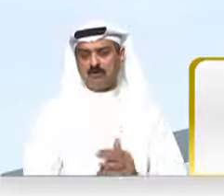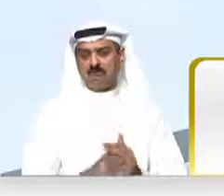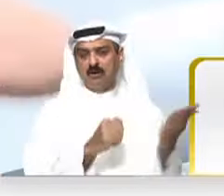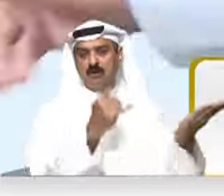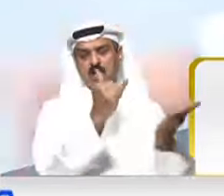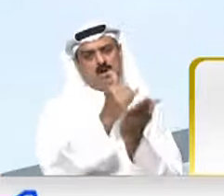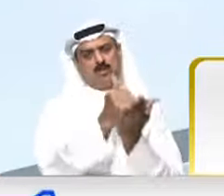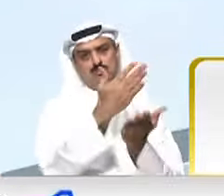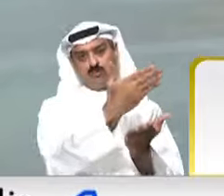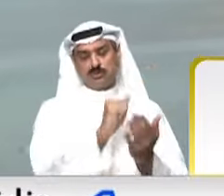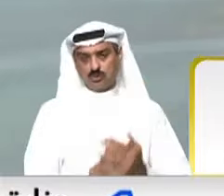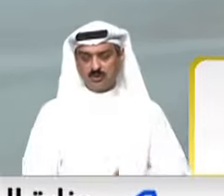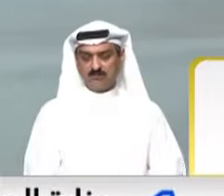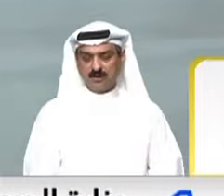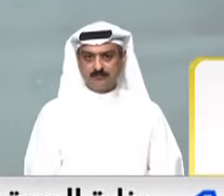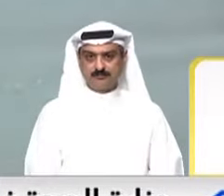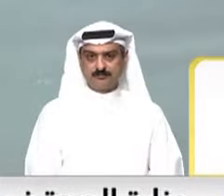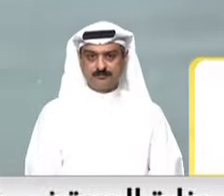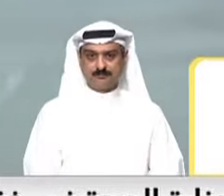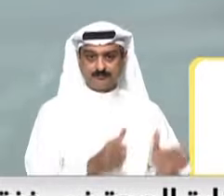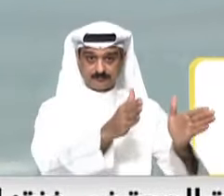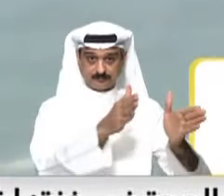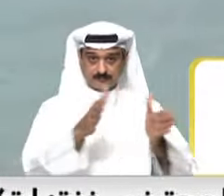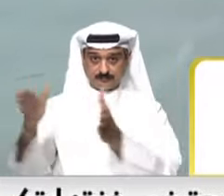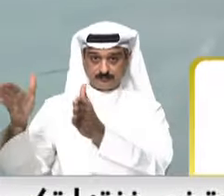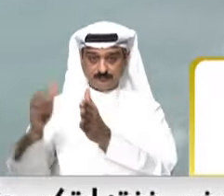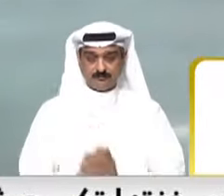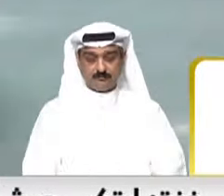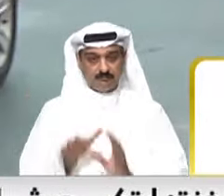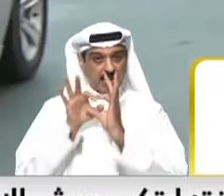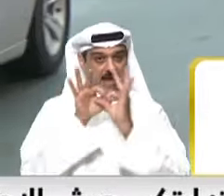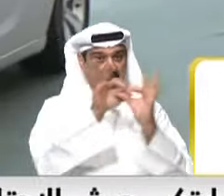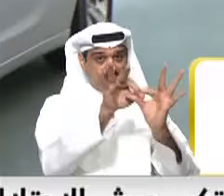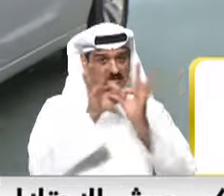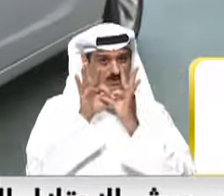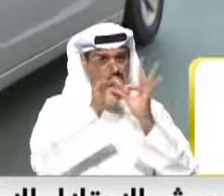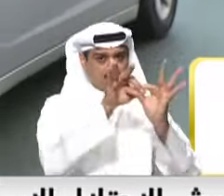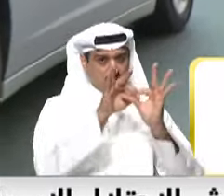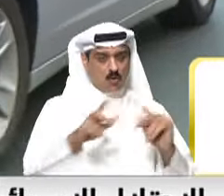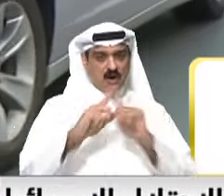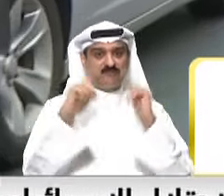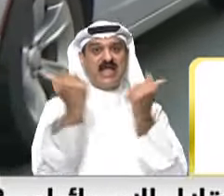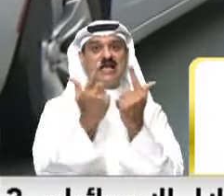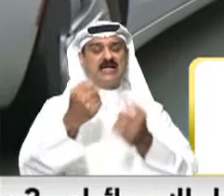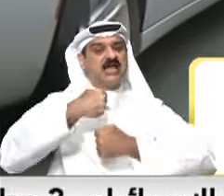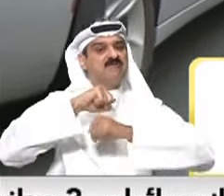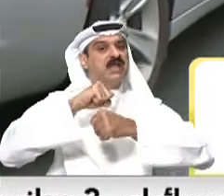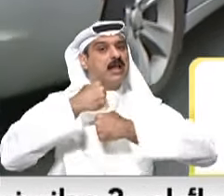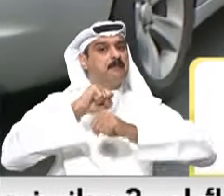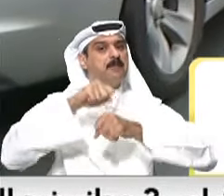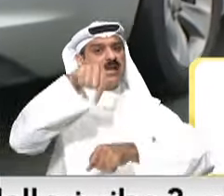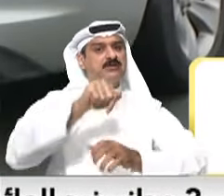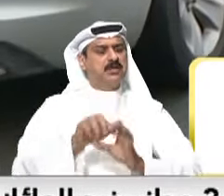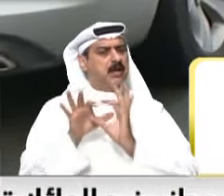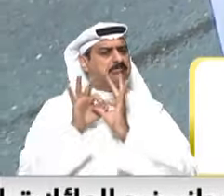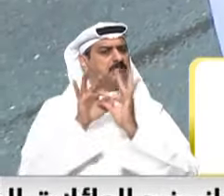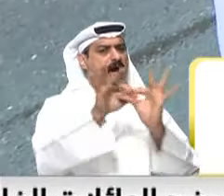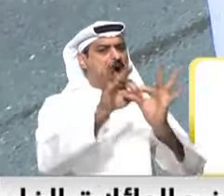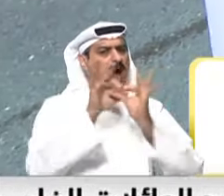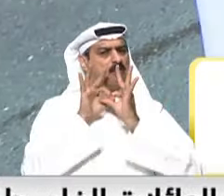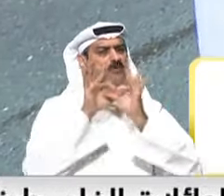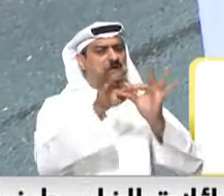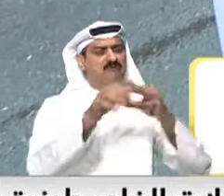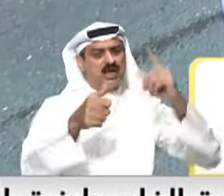للشبكة الصرف الصحي. يذكر أن التنسيق على مستوى عالي في لجنة العزاب ما بين الجهات المعنية